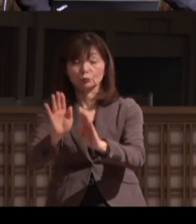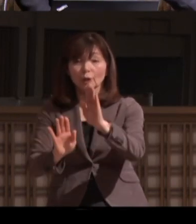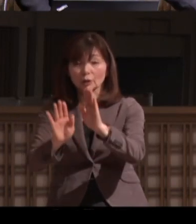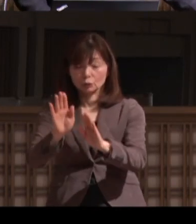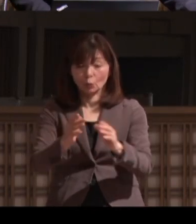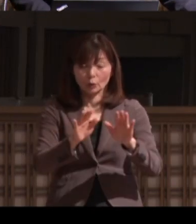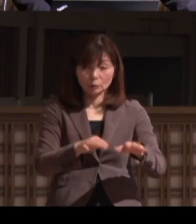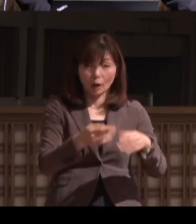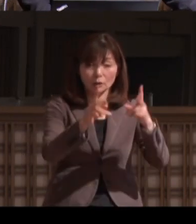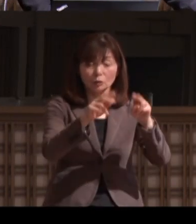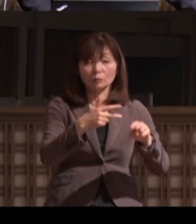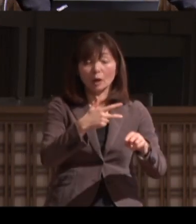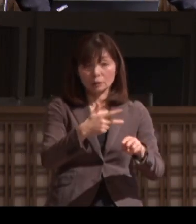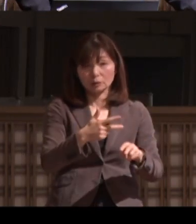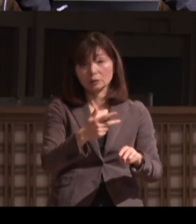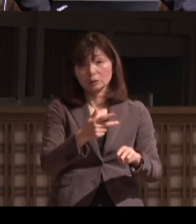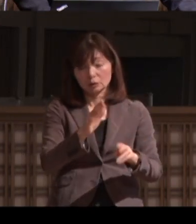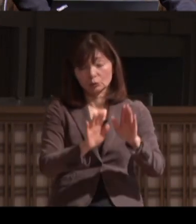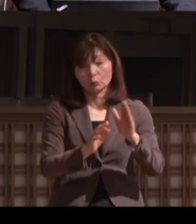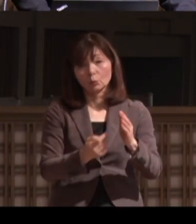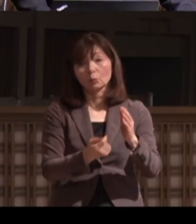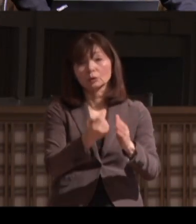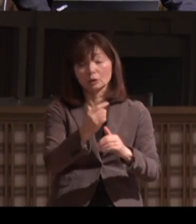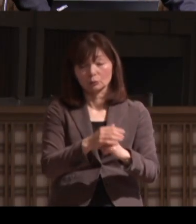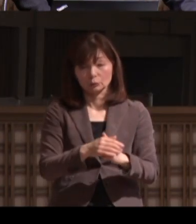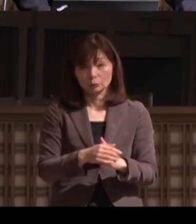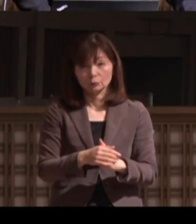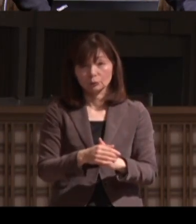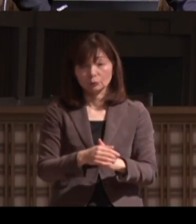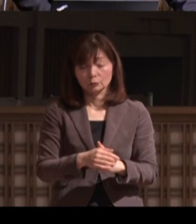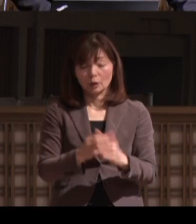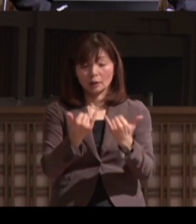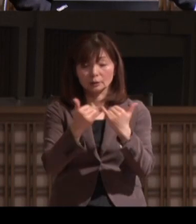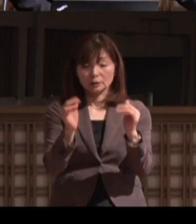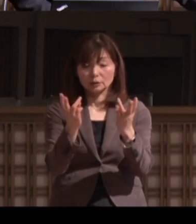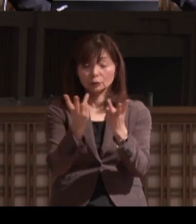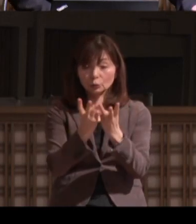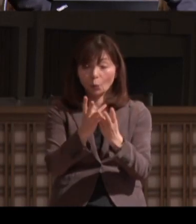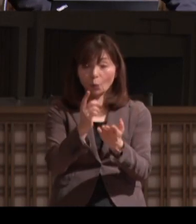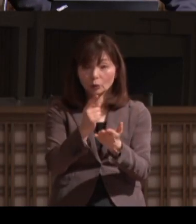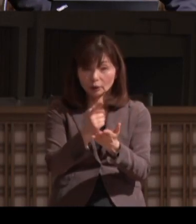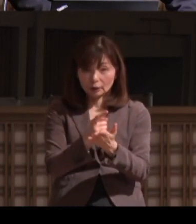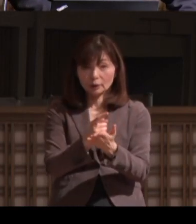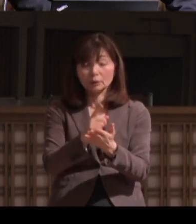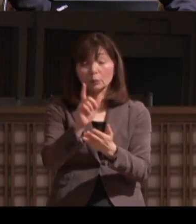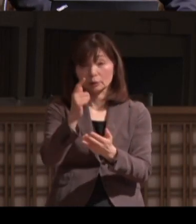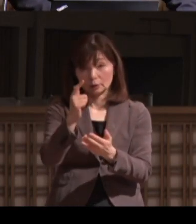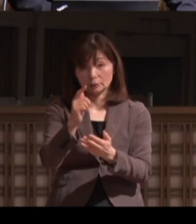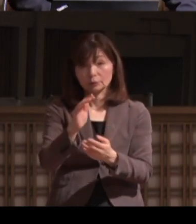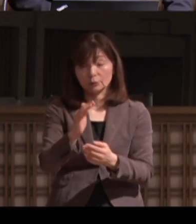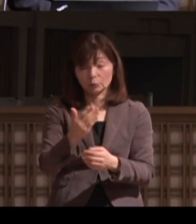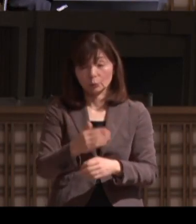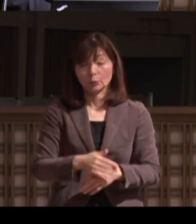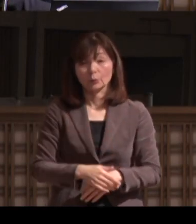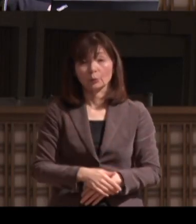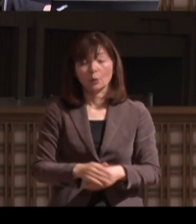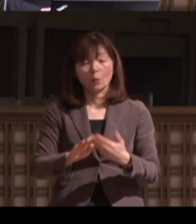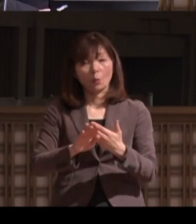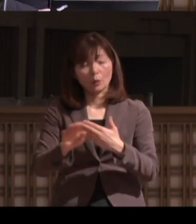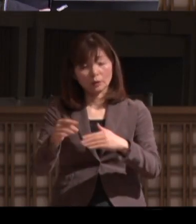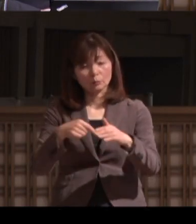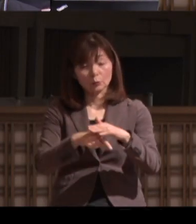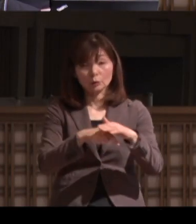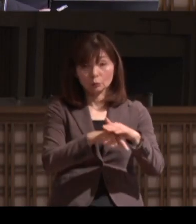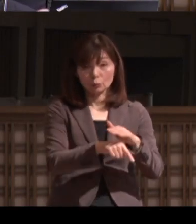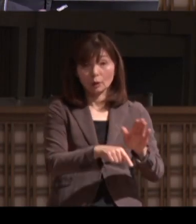てるのではないかなということでま人口だけでは語れませんがえ他にも要因がありまし